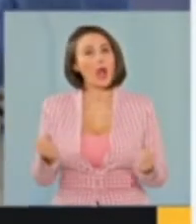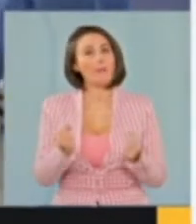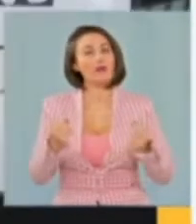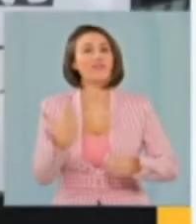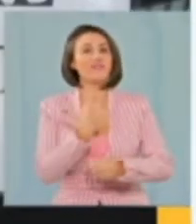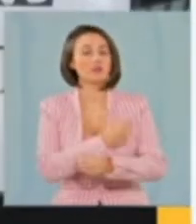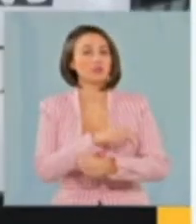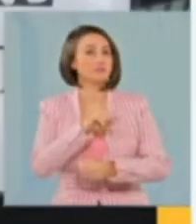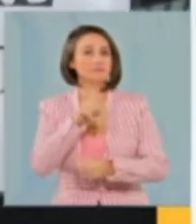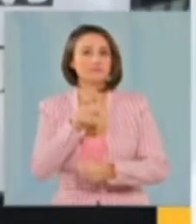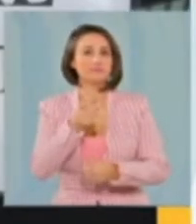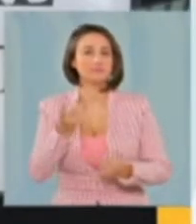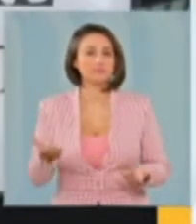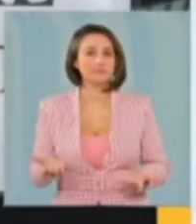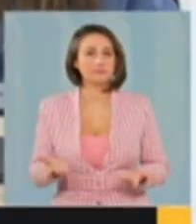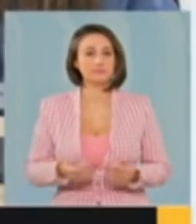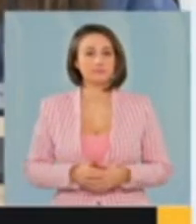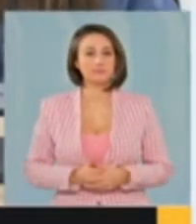de vaccinare?